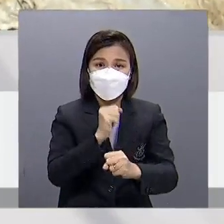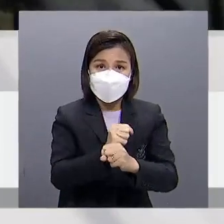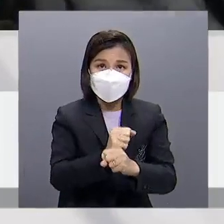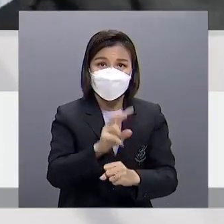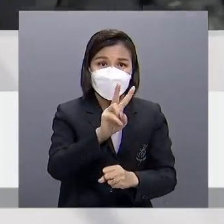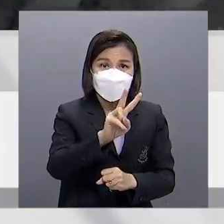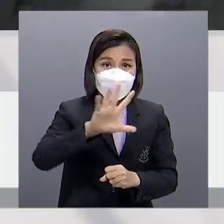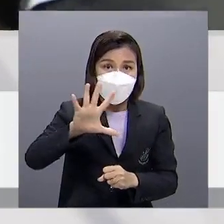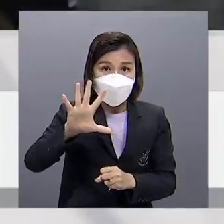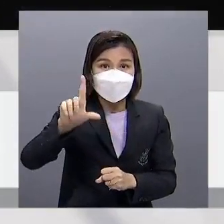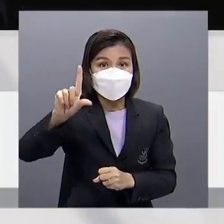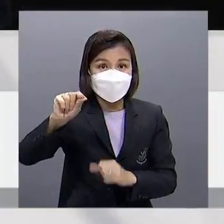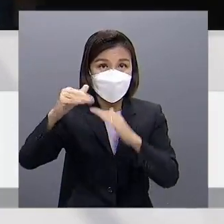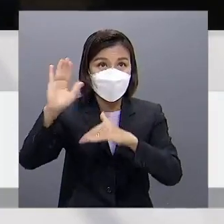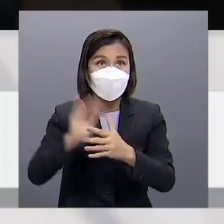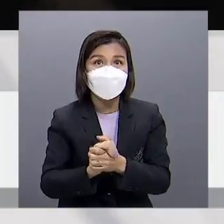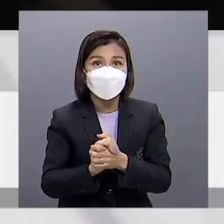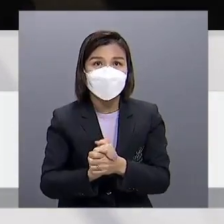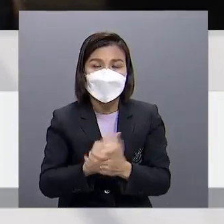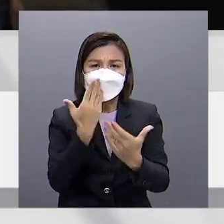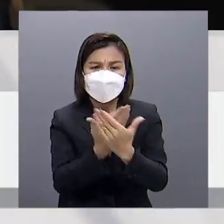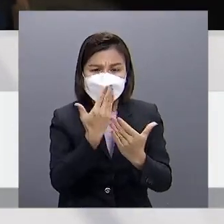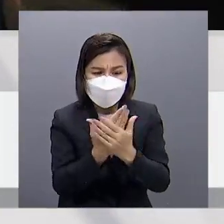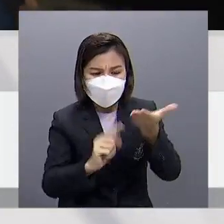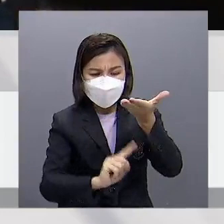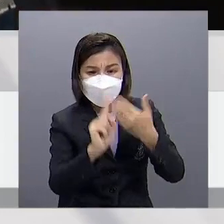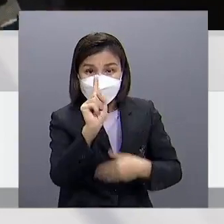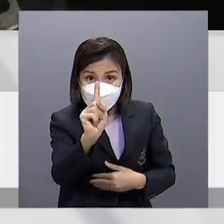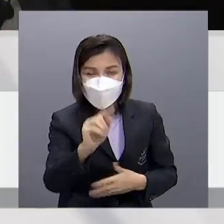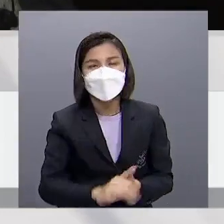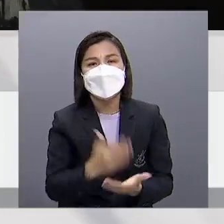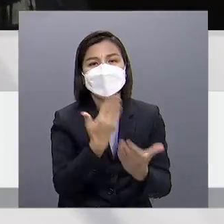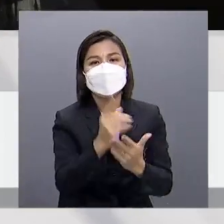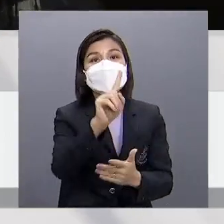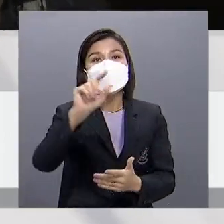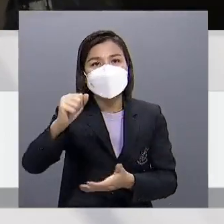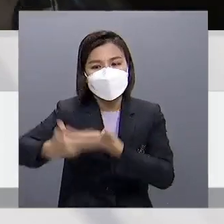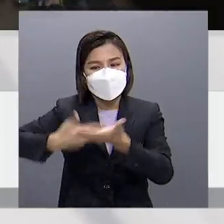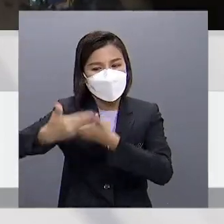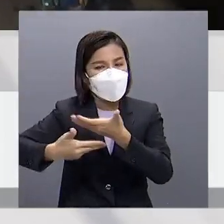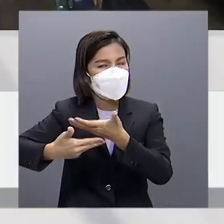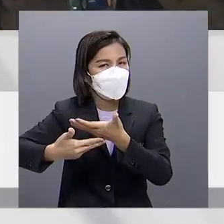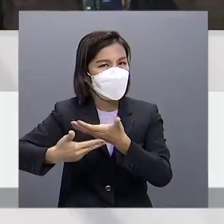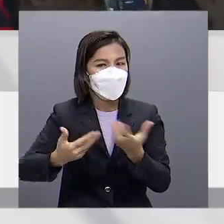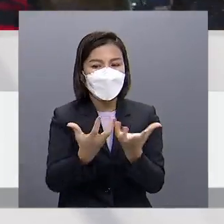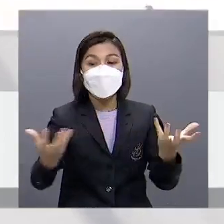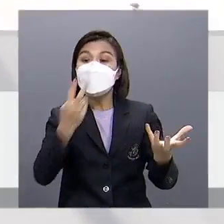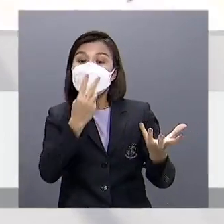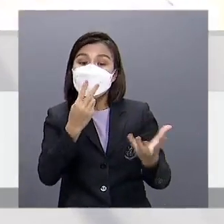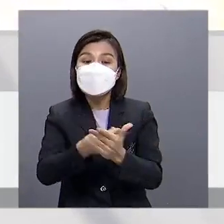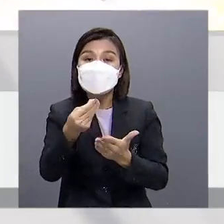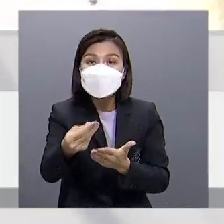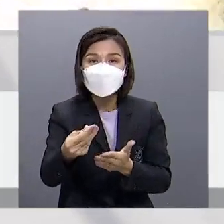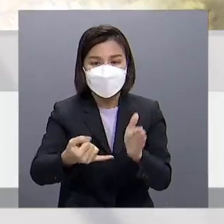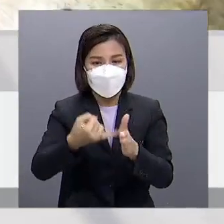กิโลกรัมนึงเนี่ยเป็นแสนครับแน่นอนว่าคงไม่สามารถตั้งแผงขายกันได้ง่ายๆนะครับและปลายทางจริงๆของรังนกก็ไม่ได้จบแ